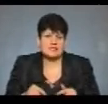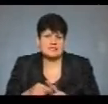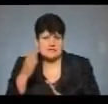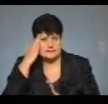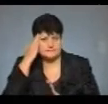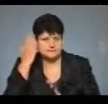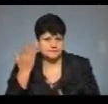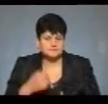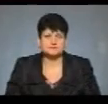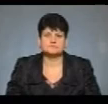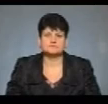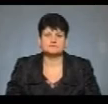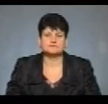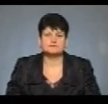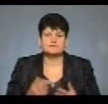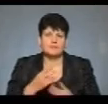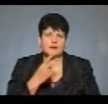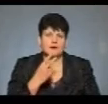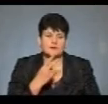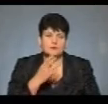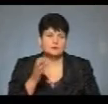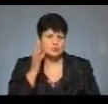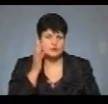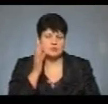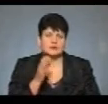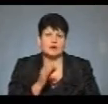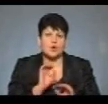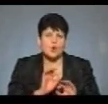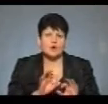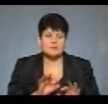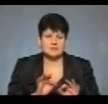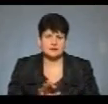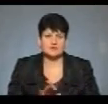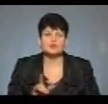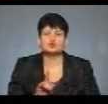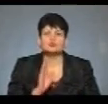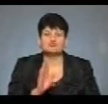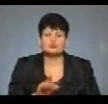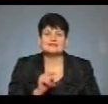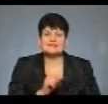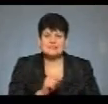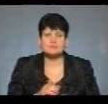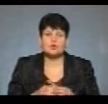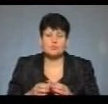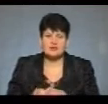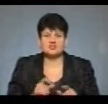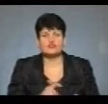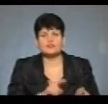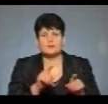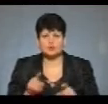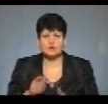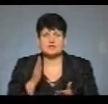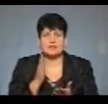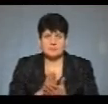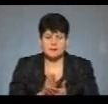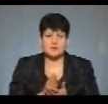здібності. Давайте ми почуємо ще коментар Володимира Харченка з приводу того, що буде з цими громадами і чи вони перейдуть вже на прямі